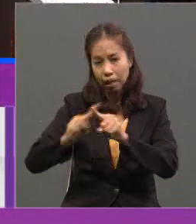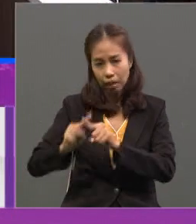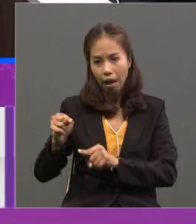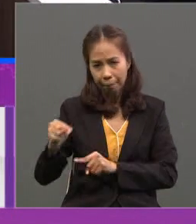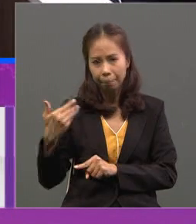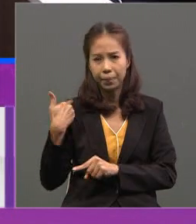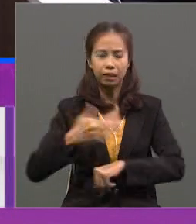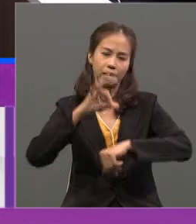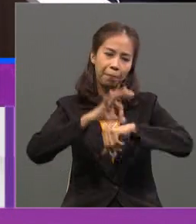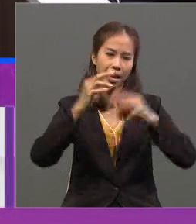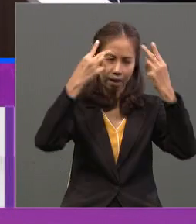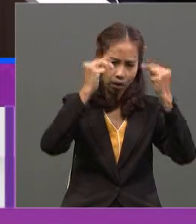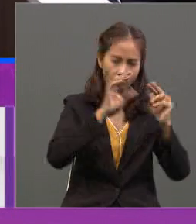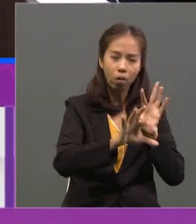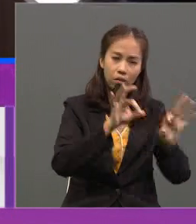scripture